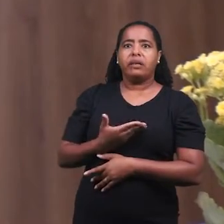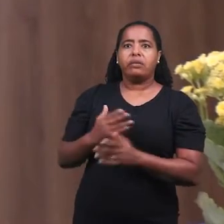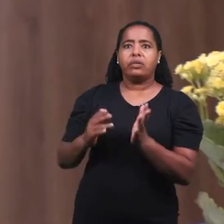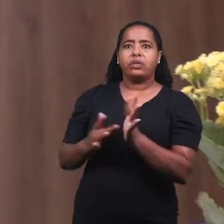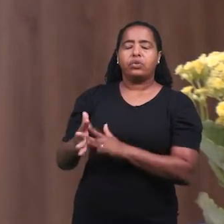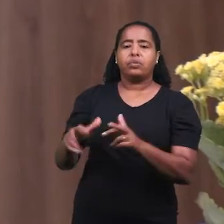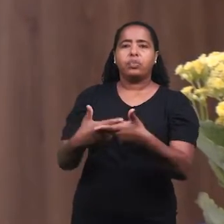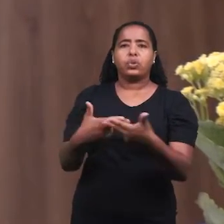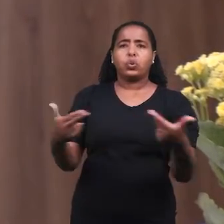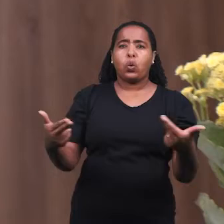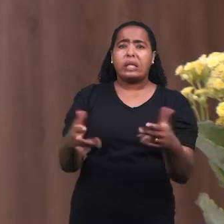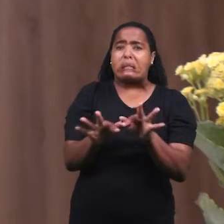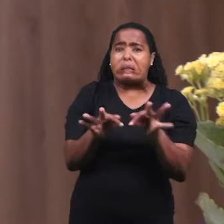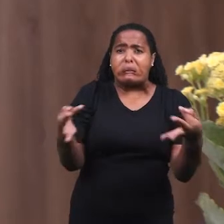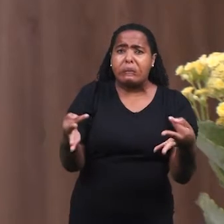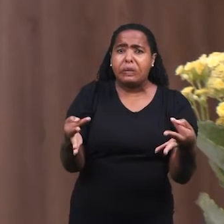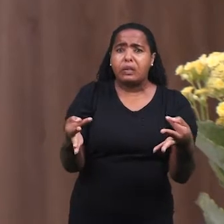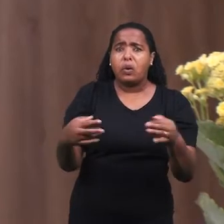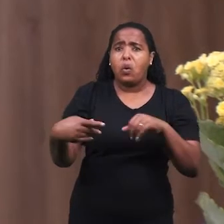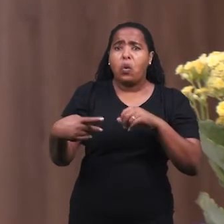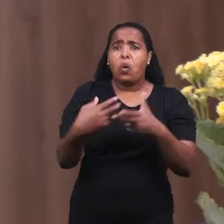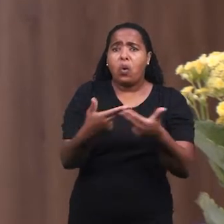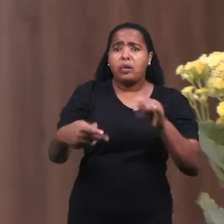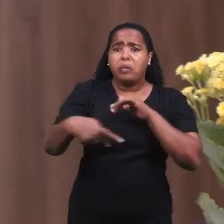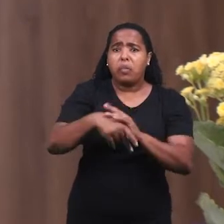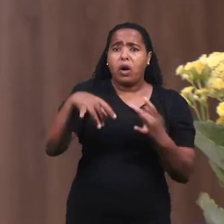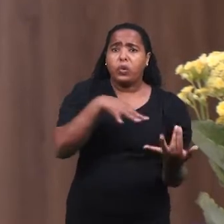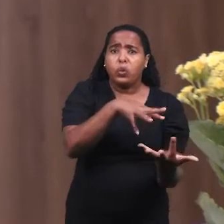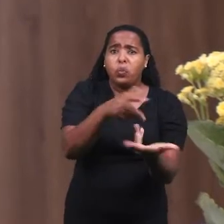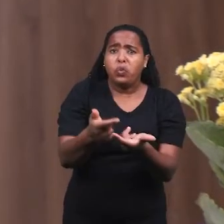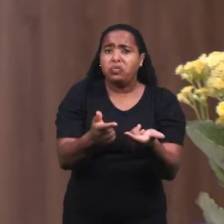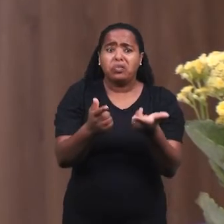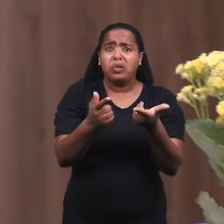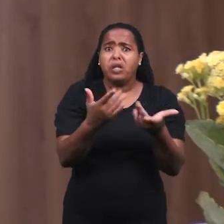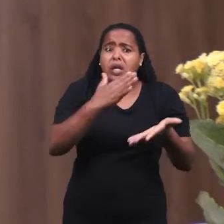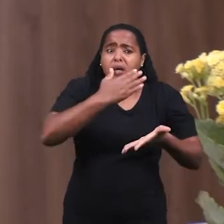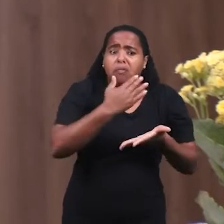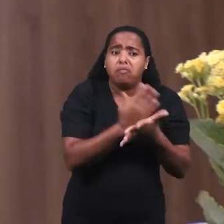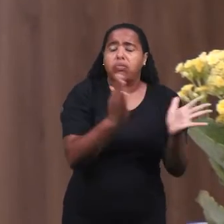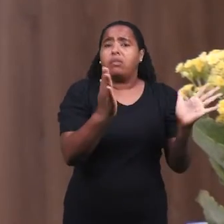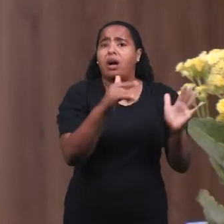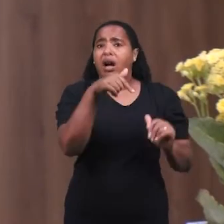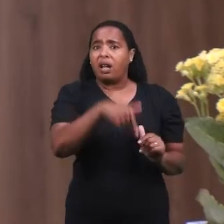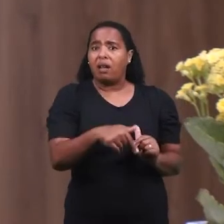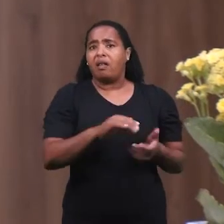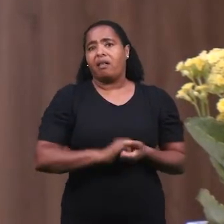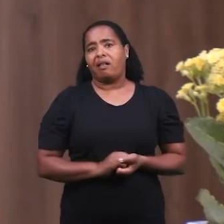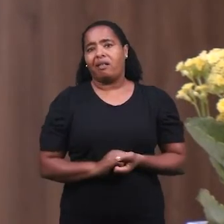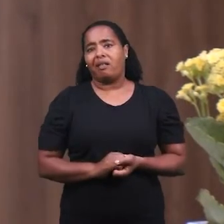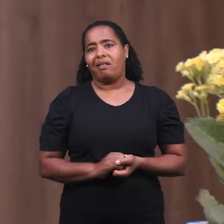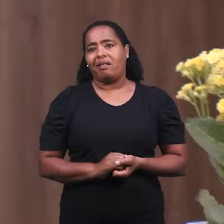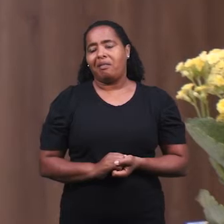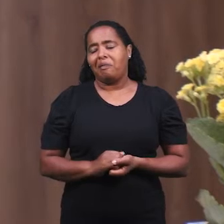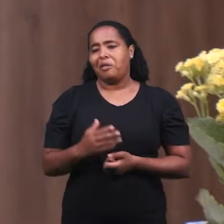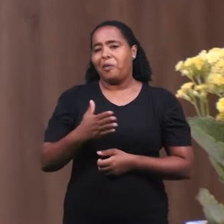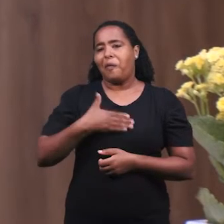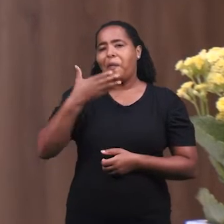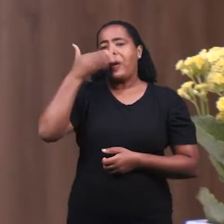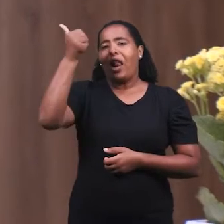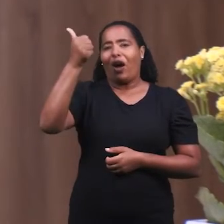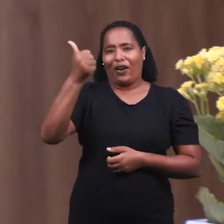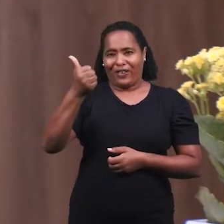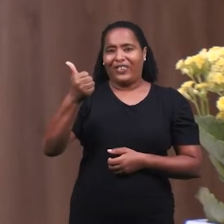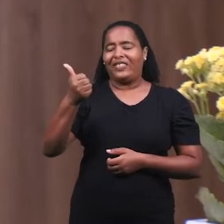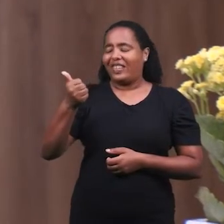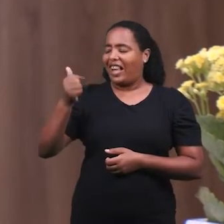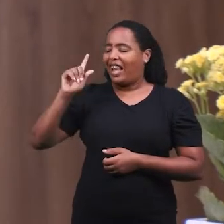люди теряют друга Иисуса Христа о мелочных, плотских вещах, проходящих вещах,